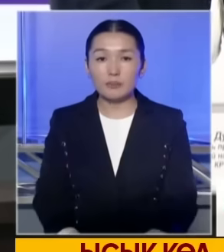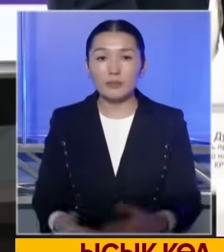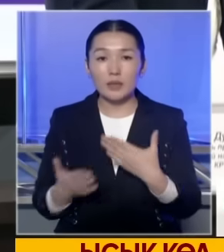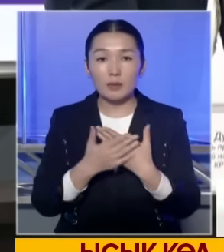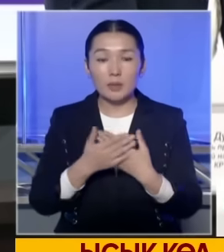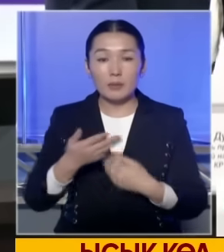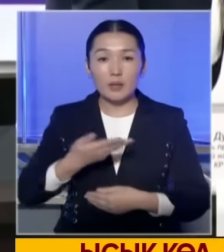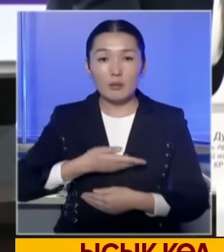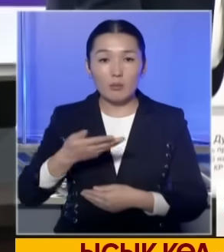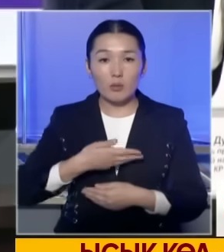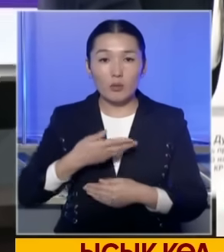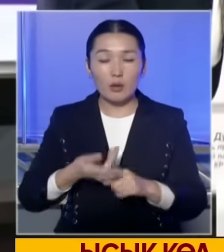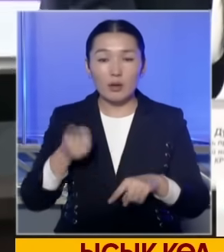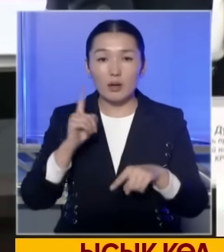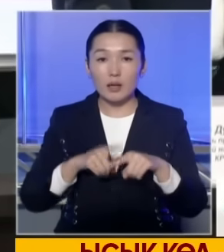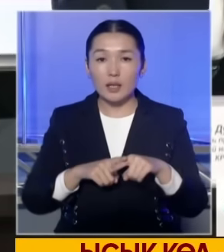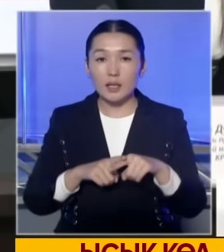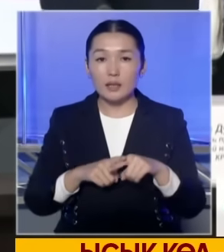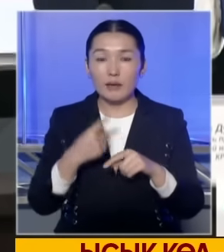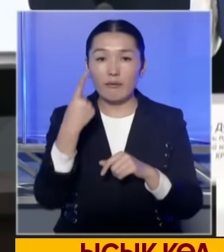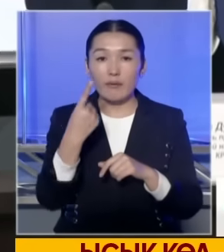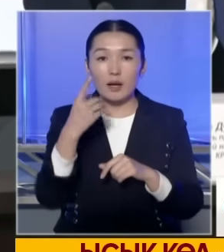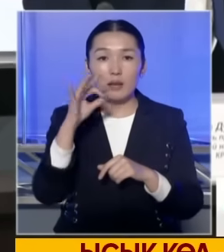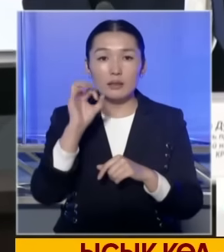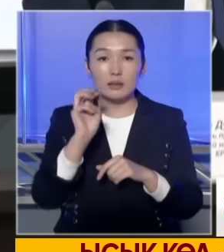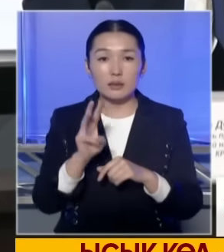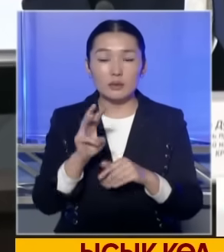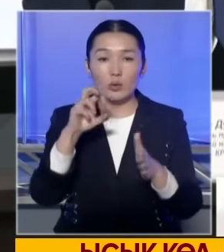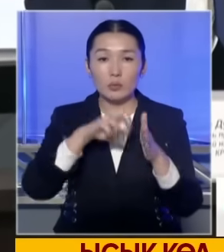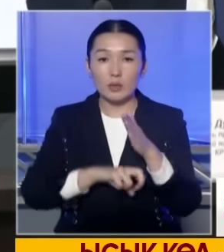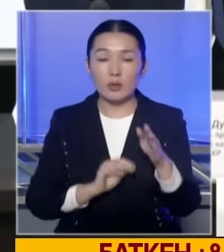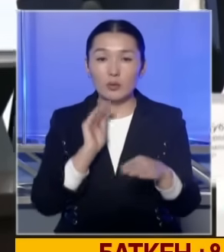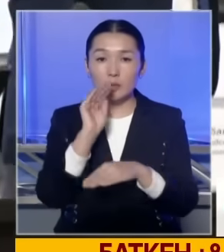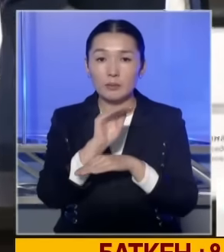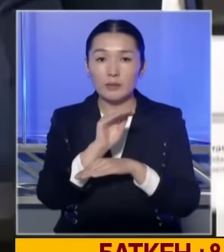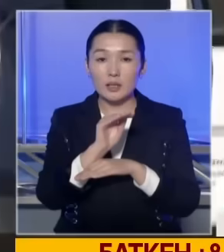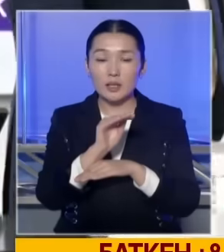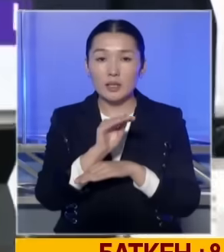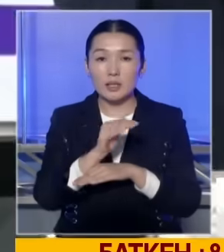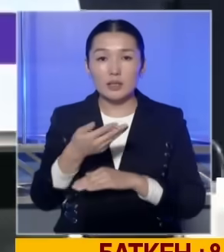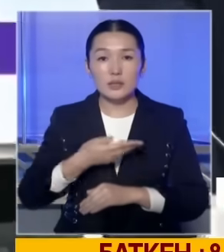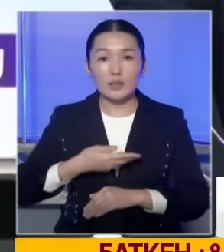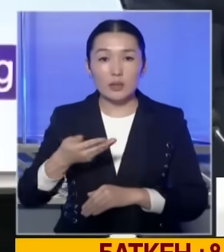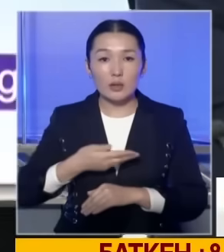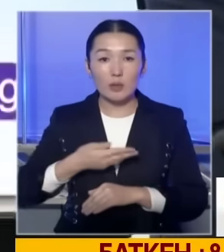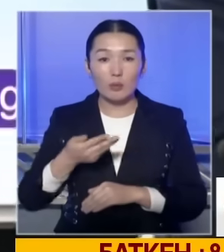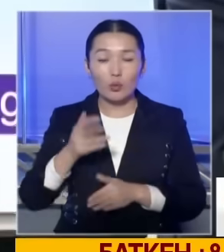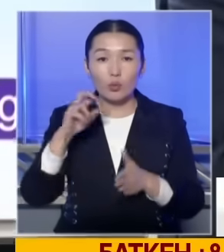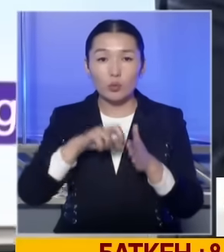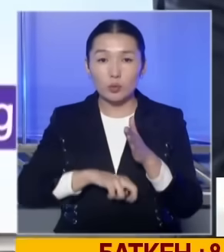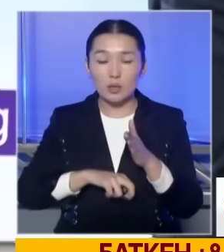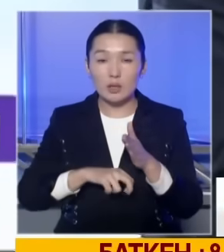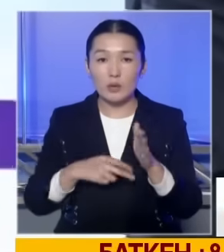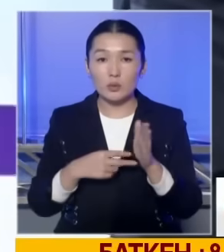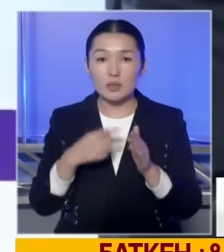алсак, булгону 1 сом эле кошулат экен. Уундун наркына салык